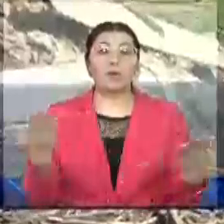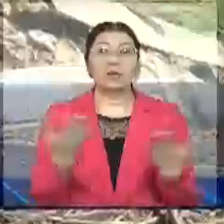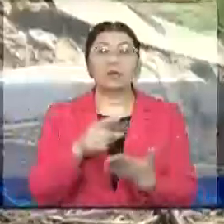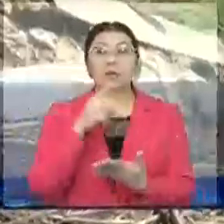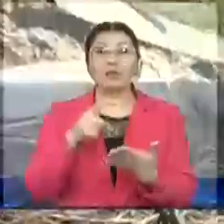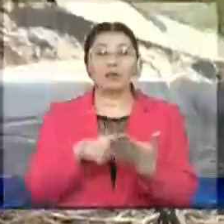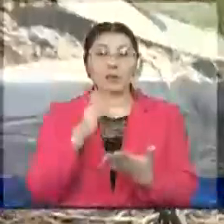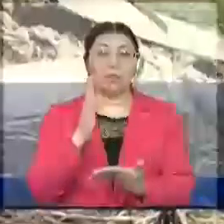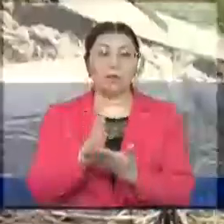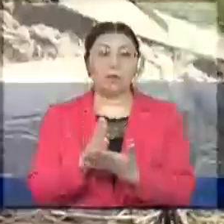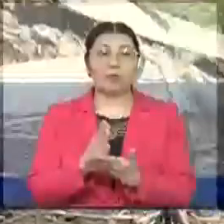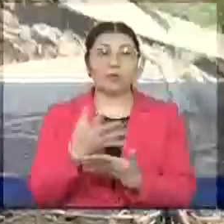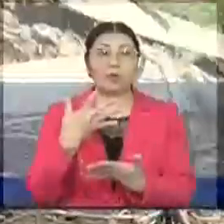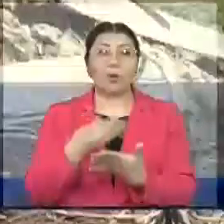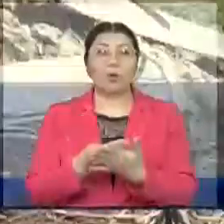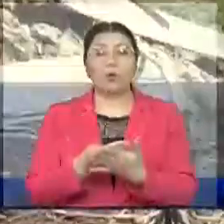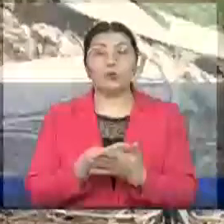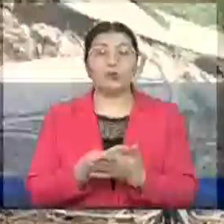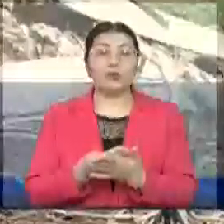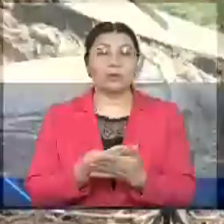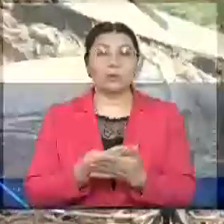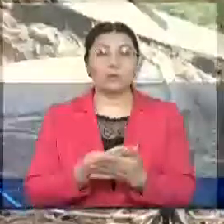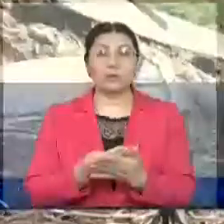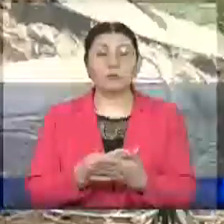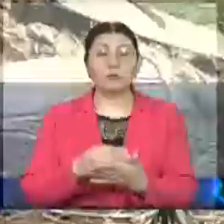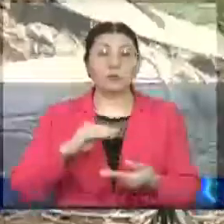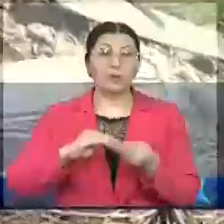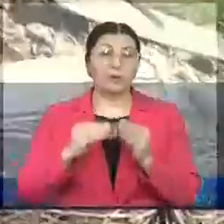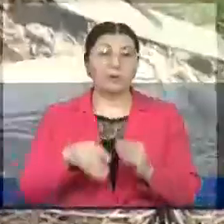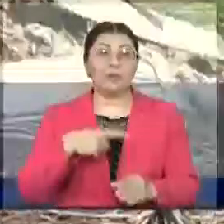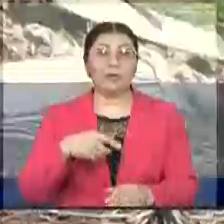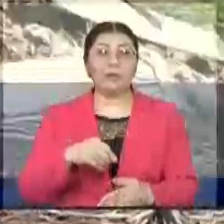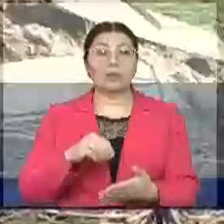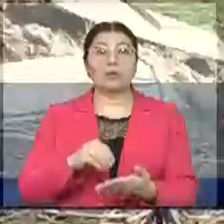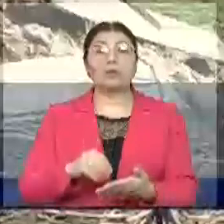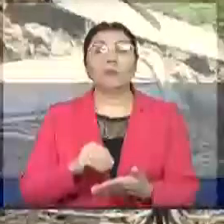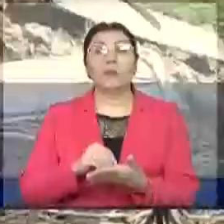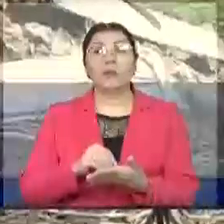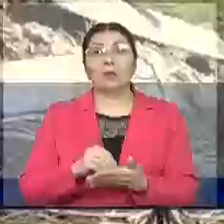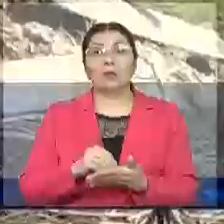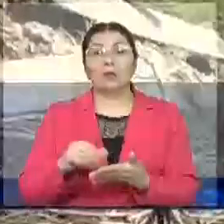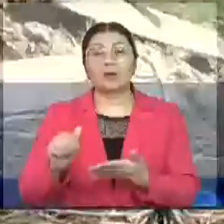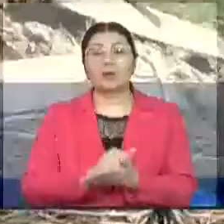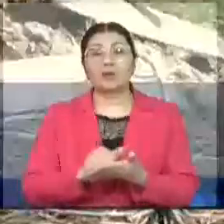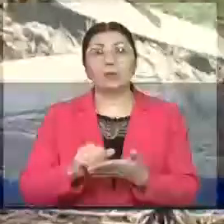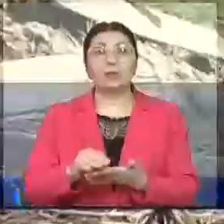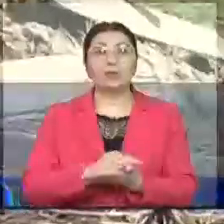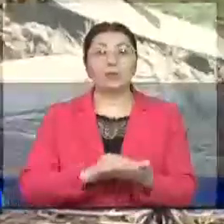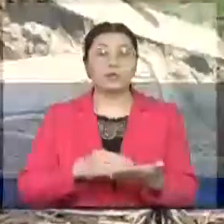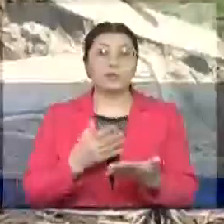дегенде, әркім өзі шығындарын айтып, сосын документ жина деді. Сол документтерімізді тапсырып,